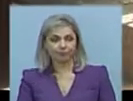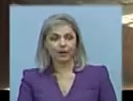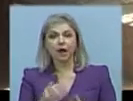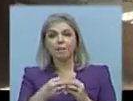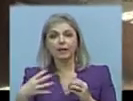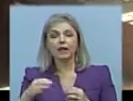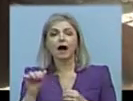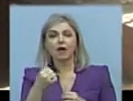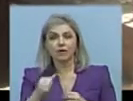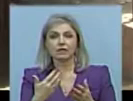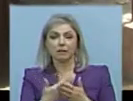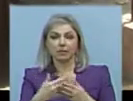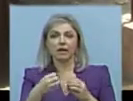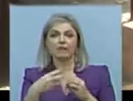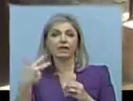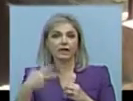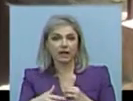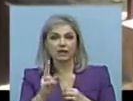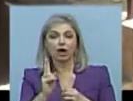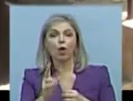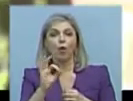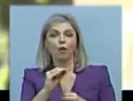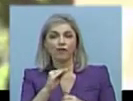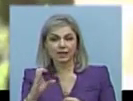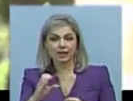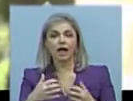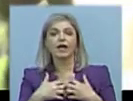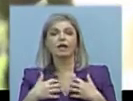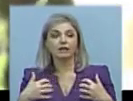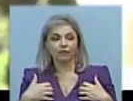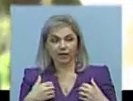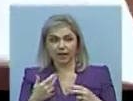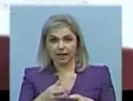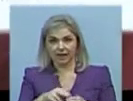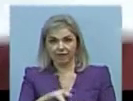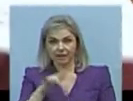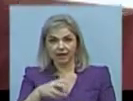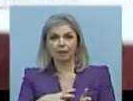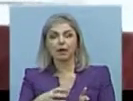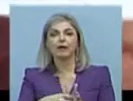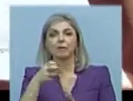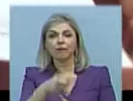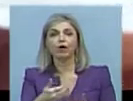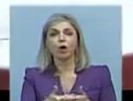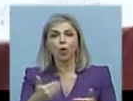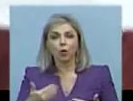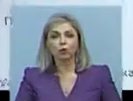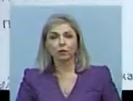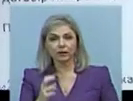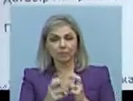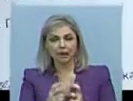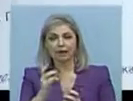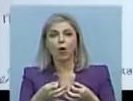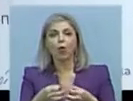близько 11:30 до офісу комунального підприємства «Центр захисту тварин» надіслали лист звернення від комунального підприємства «Парки» на